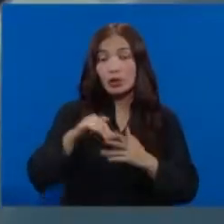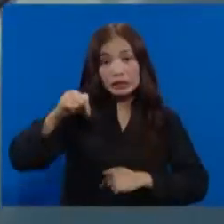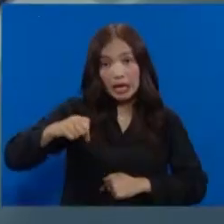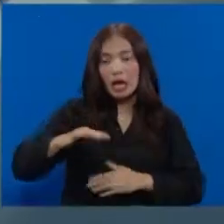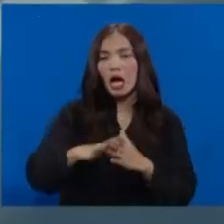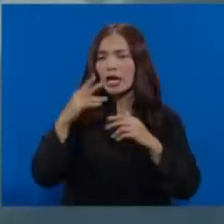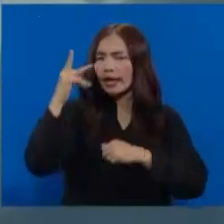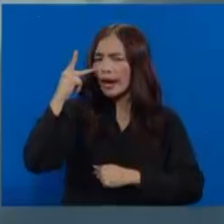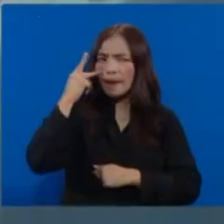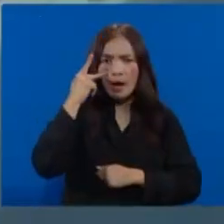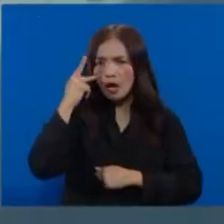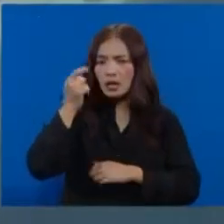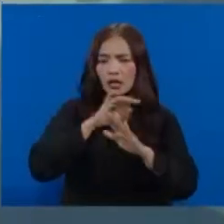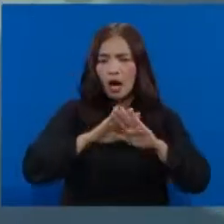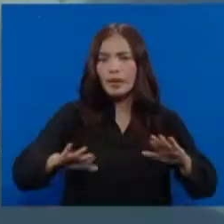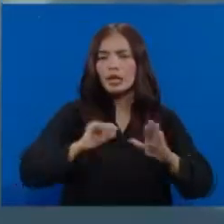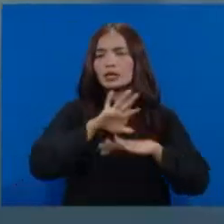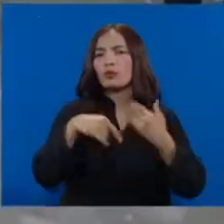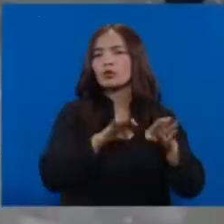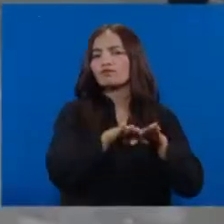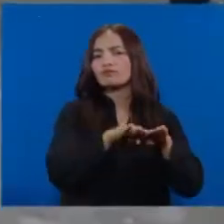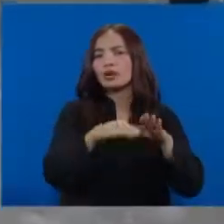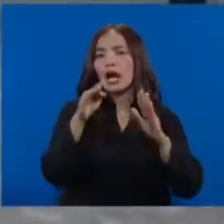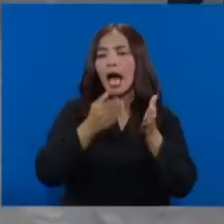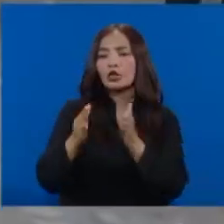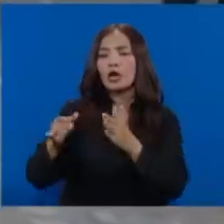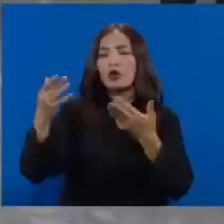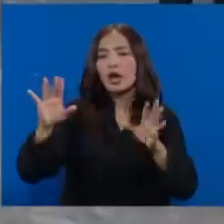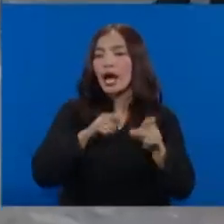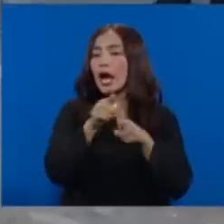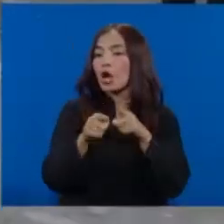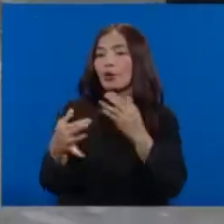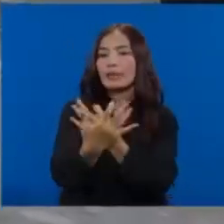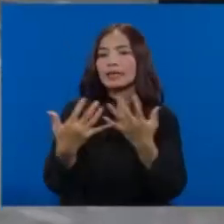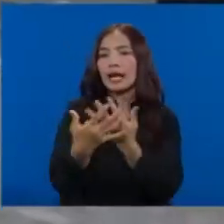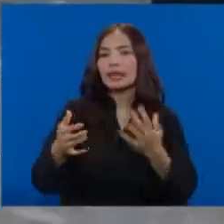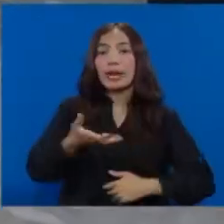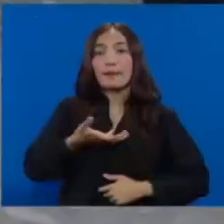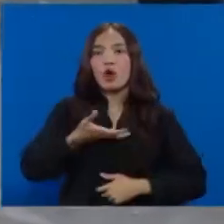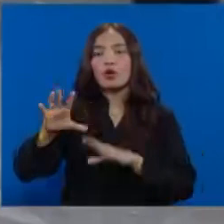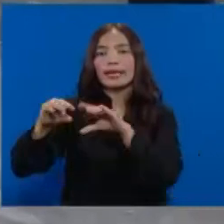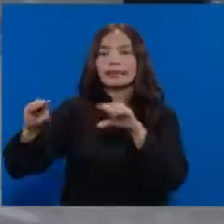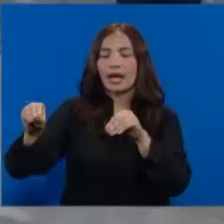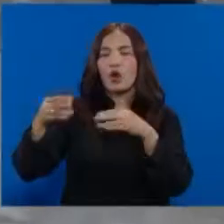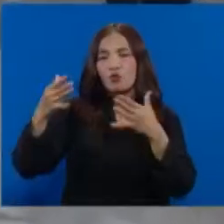pengamanan di sekitar lokasi acara sudah sesuai protap agar tidak mengganggu masyarakat yang ingin beraktivitas.